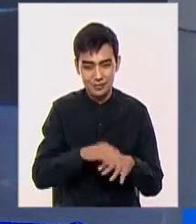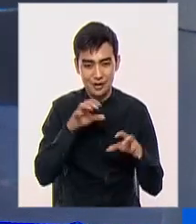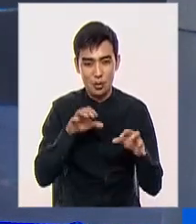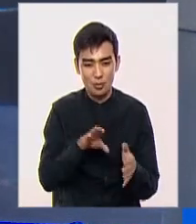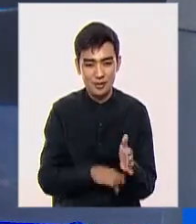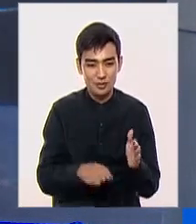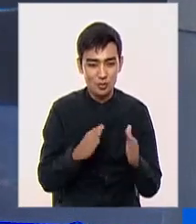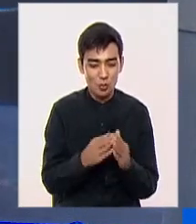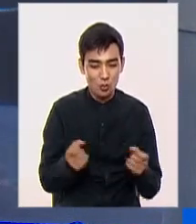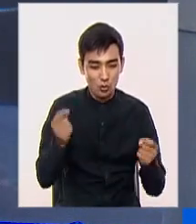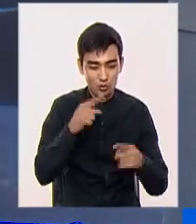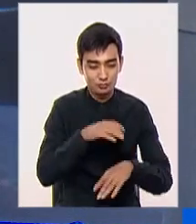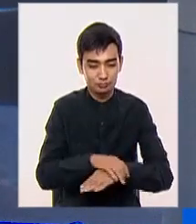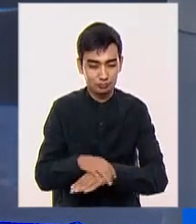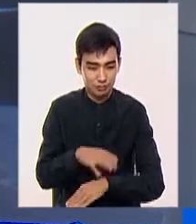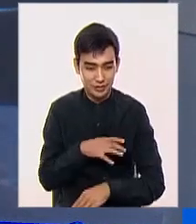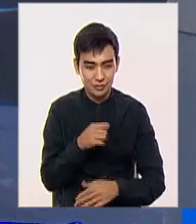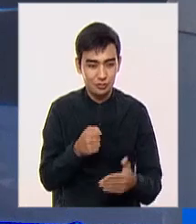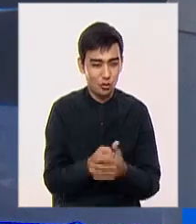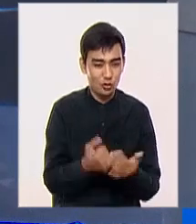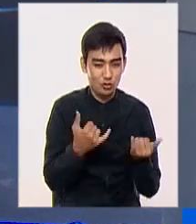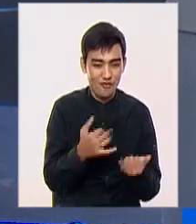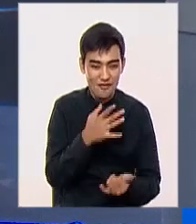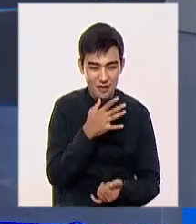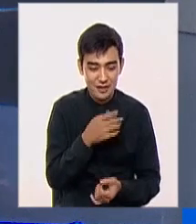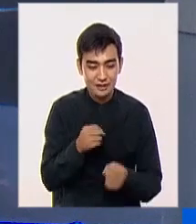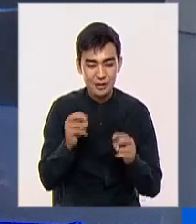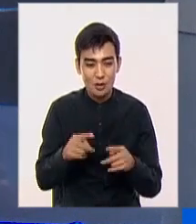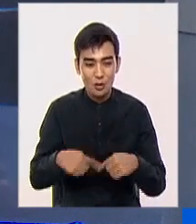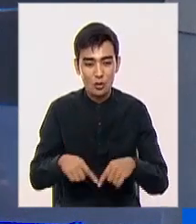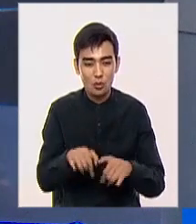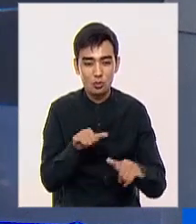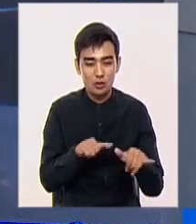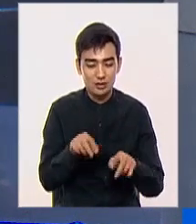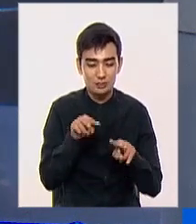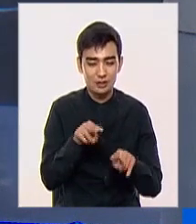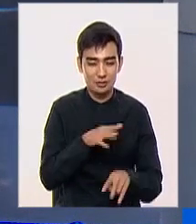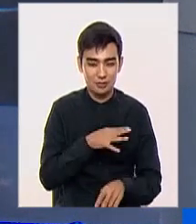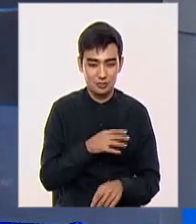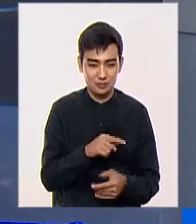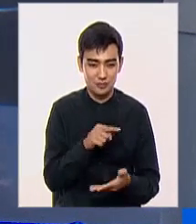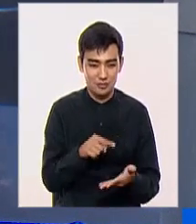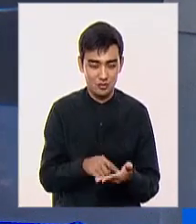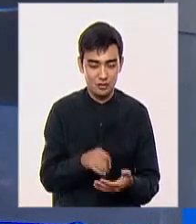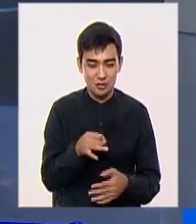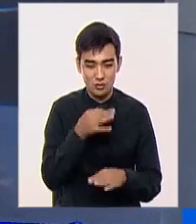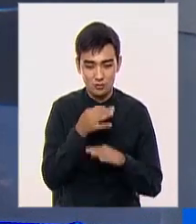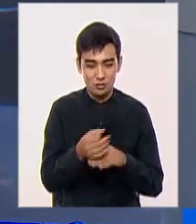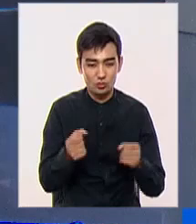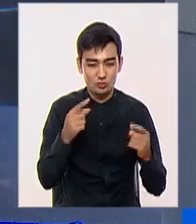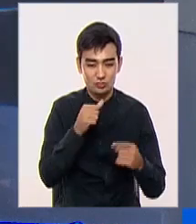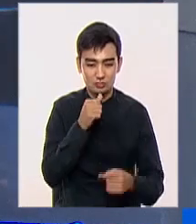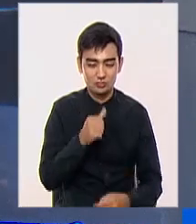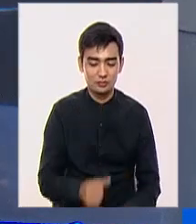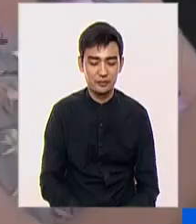үйлерді анықтауға кірісіпті. Сонда осы уақытқа дейін құзырлы органдар қайда қарады деген сұрақ туады. Жауапты әріптесіміз деп көрген еді.